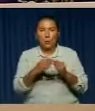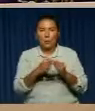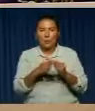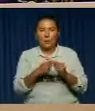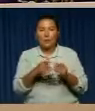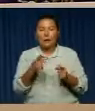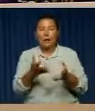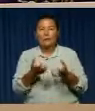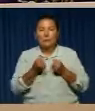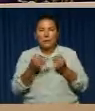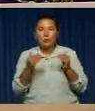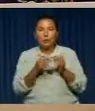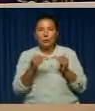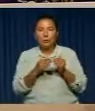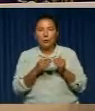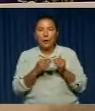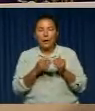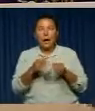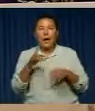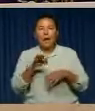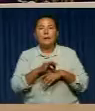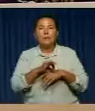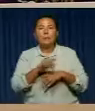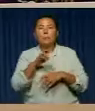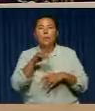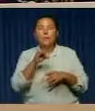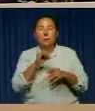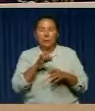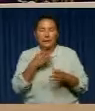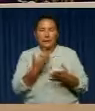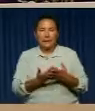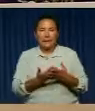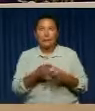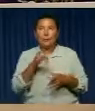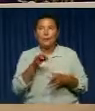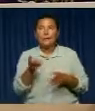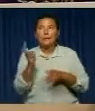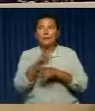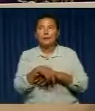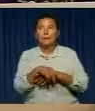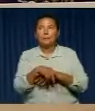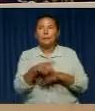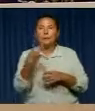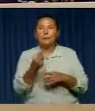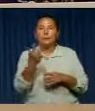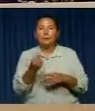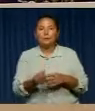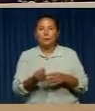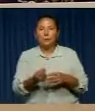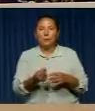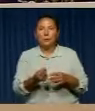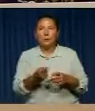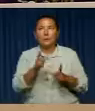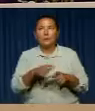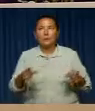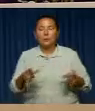Ем-домды олар қабылдайды үйде, асқынып ауруханаға провизорға келеді. Провизорға келіп, бір күн, екі күн көз жұмып кетіп жатқан